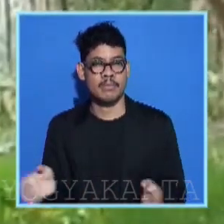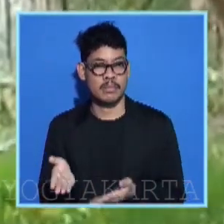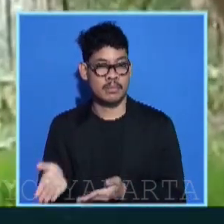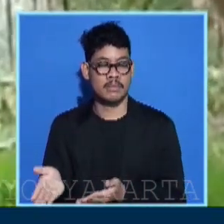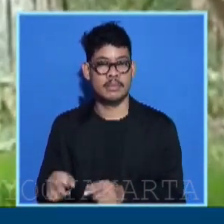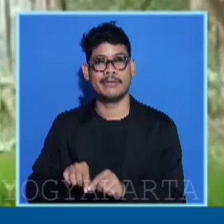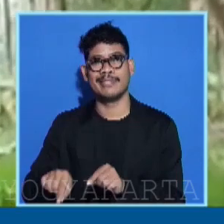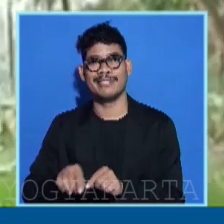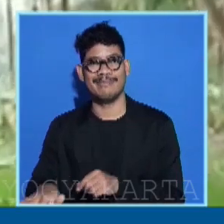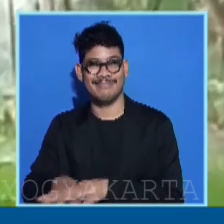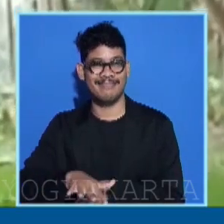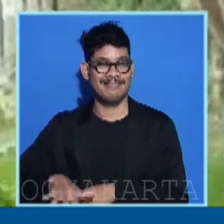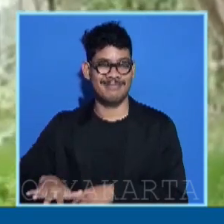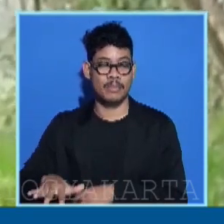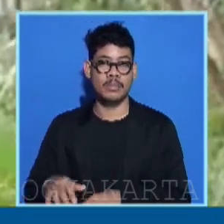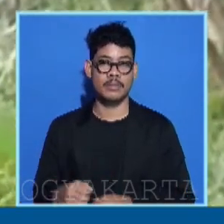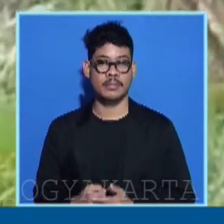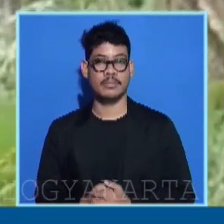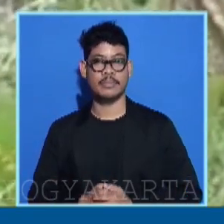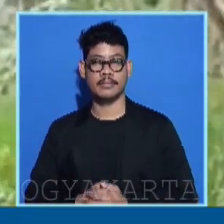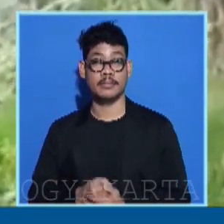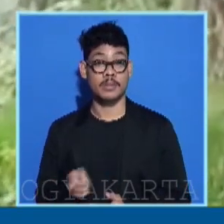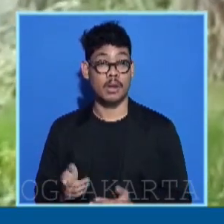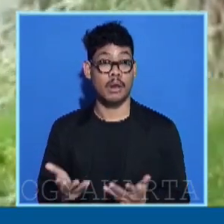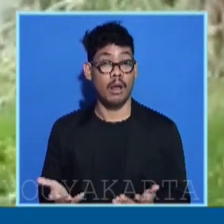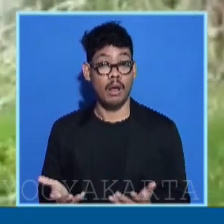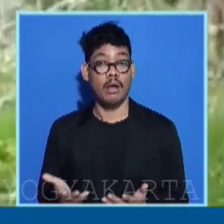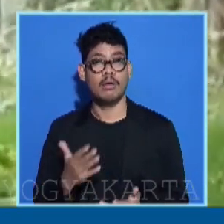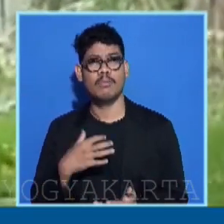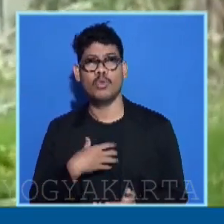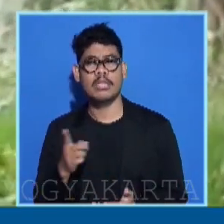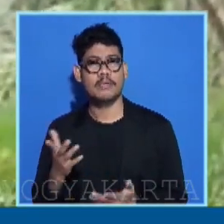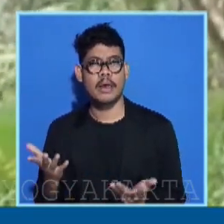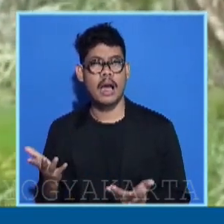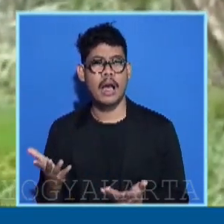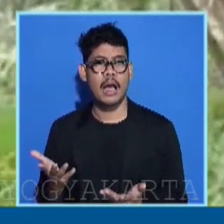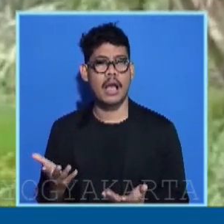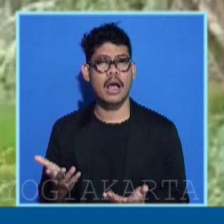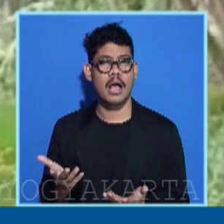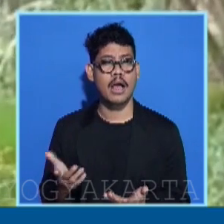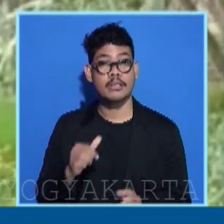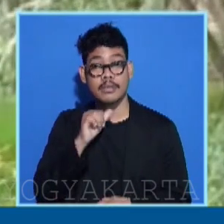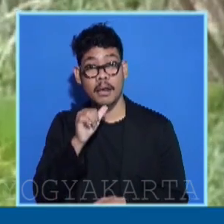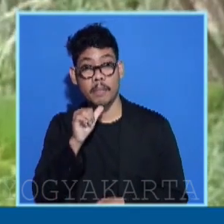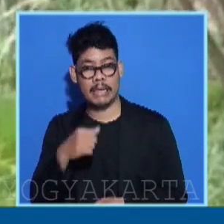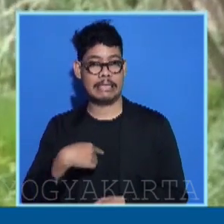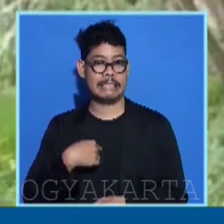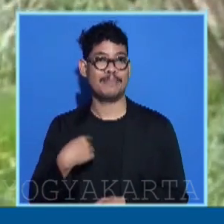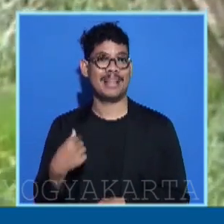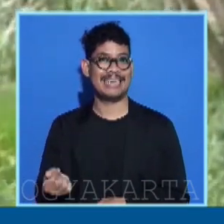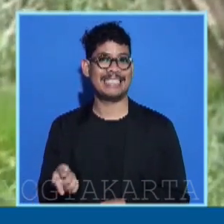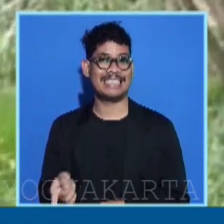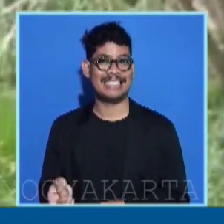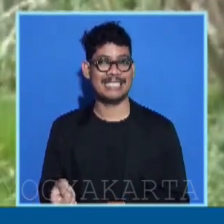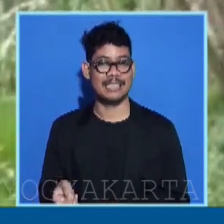tiga 3 per1u gih menika makjupun pripun menika winhipun ingkang tumbas Sinten Pak in tumbas 10ulo giih rabuk labuk